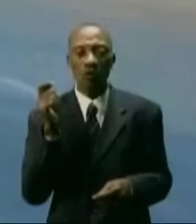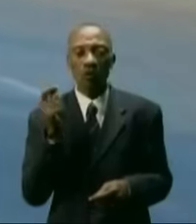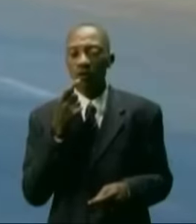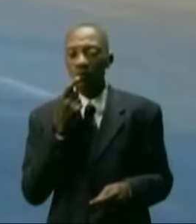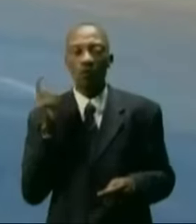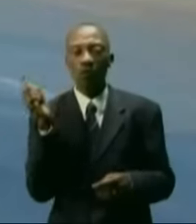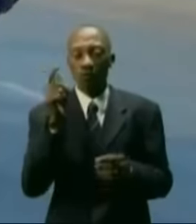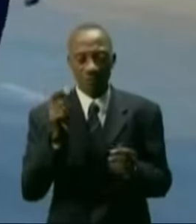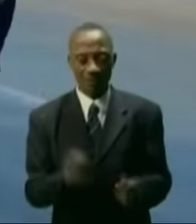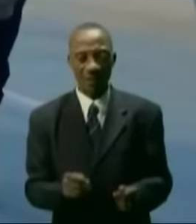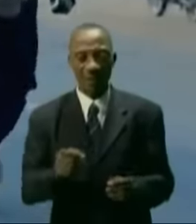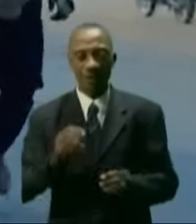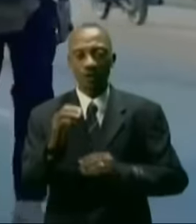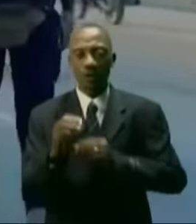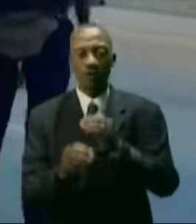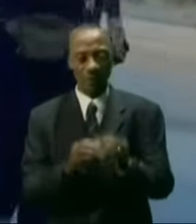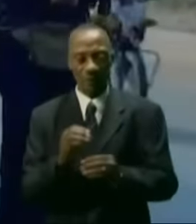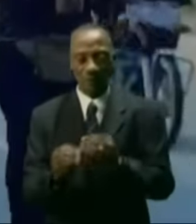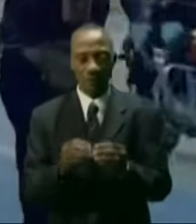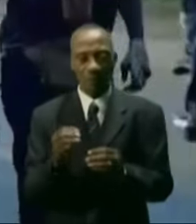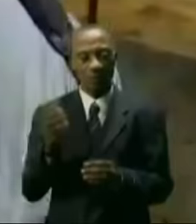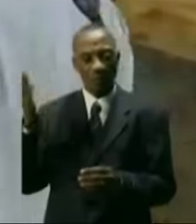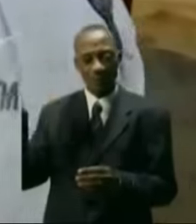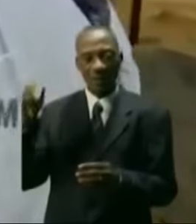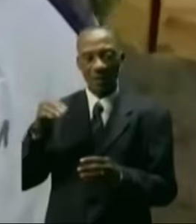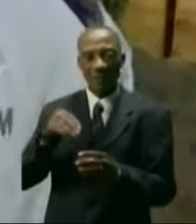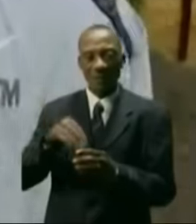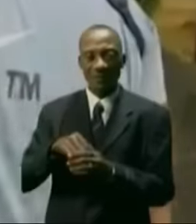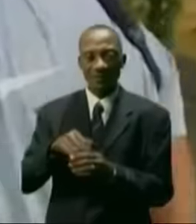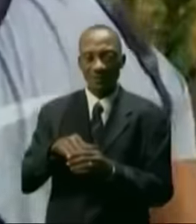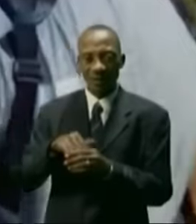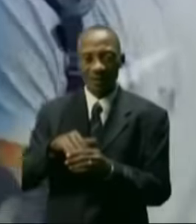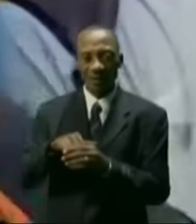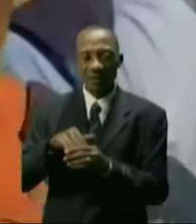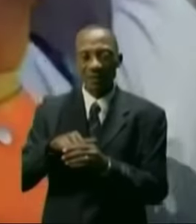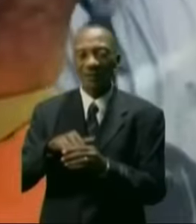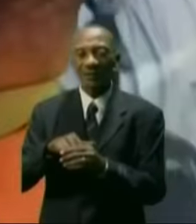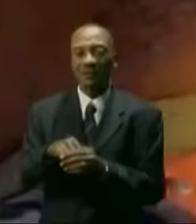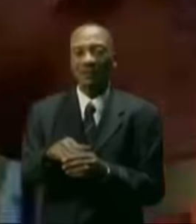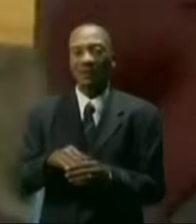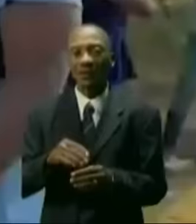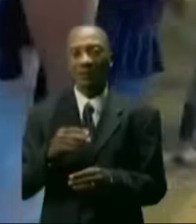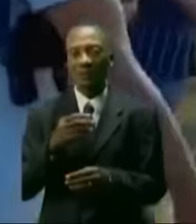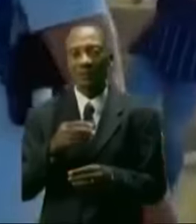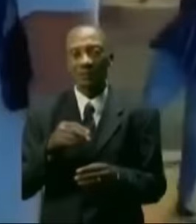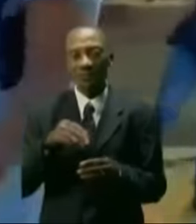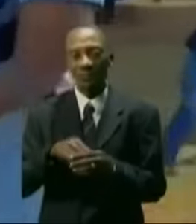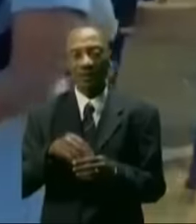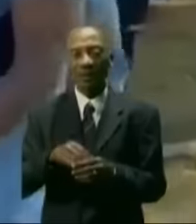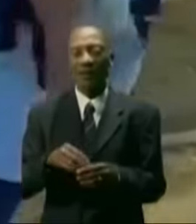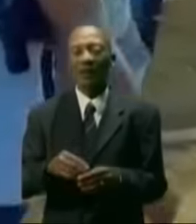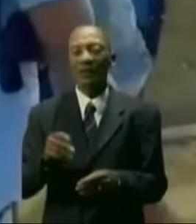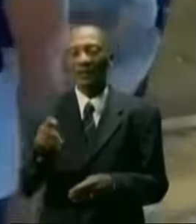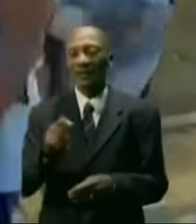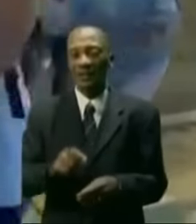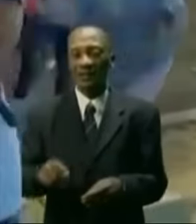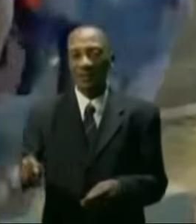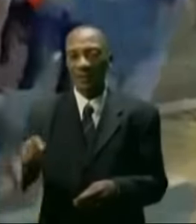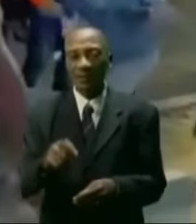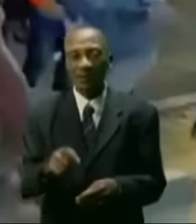l'Itouril, le lieutenant général Louboyanka Chomadjouni, a été ovationné par la population.